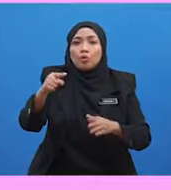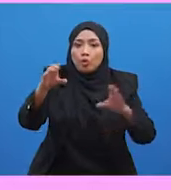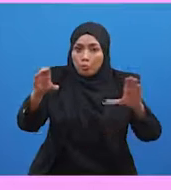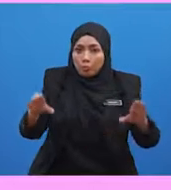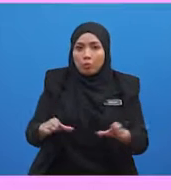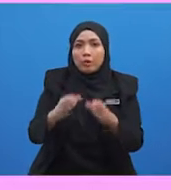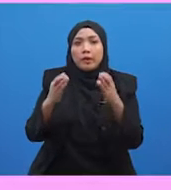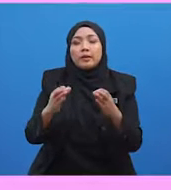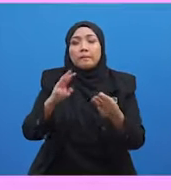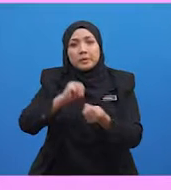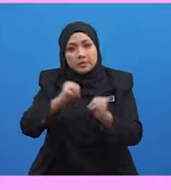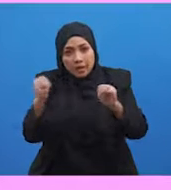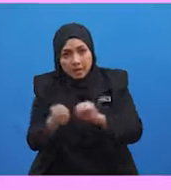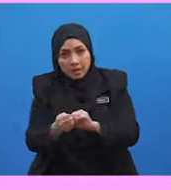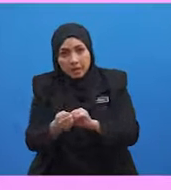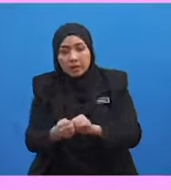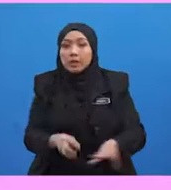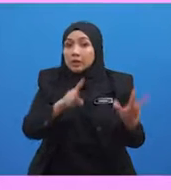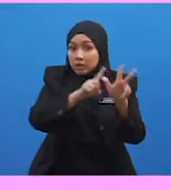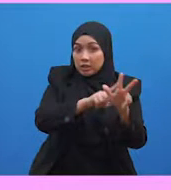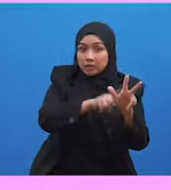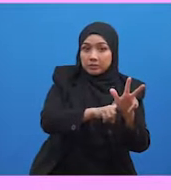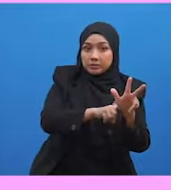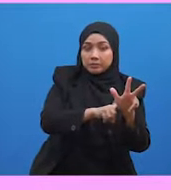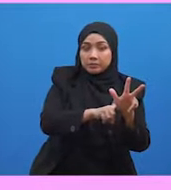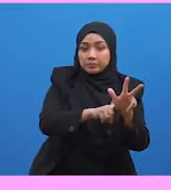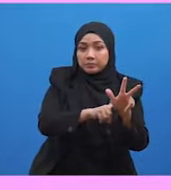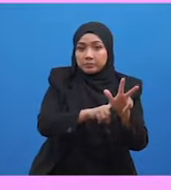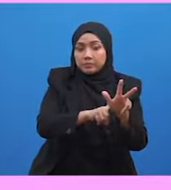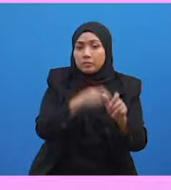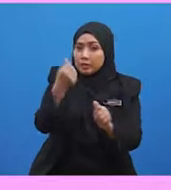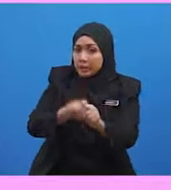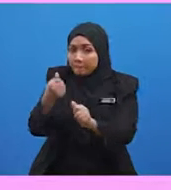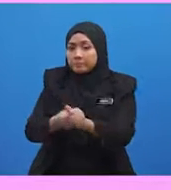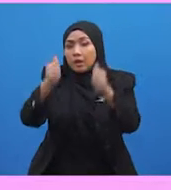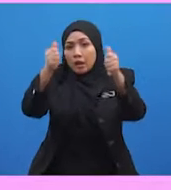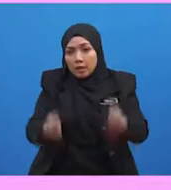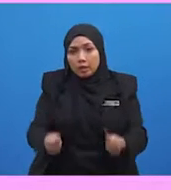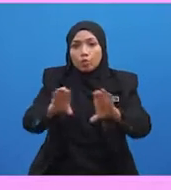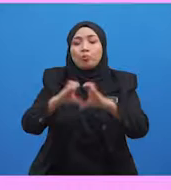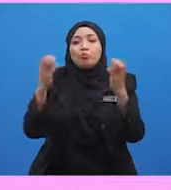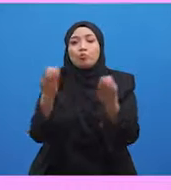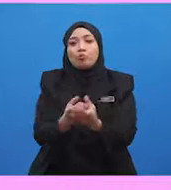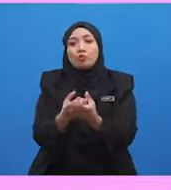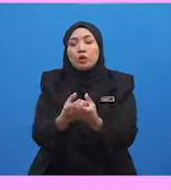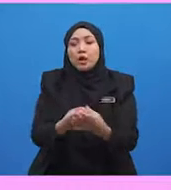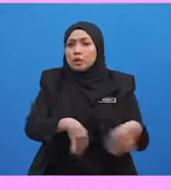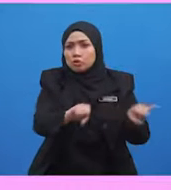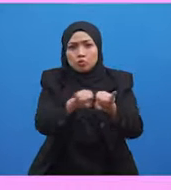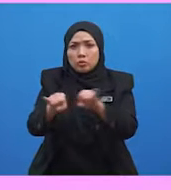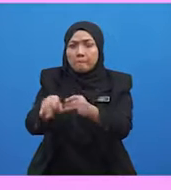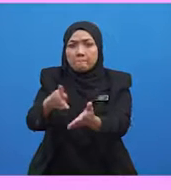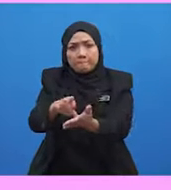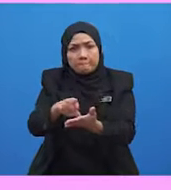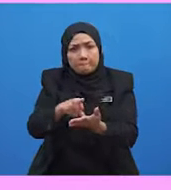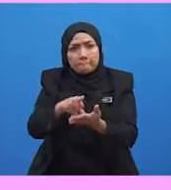bersama-sama. Dan yang ketiga ialah setiap ahli kumpulan juga